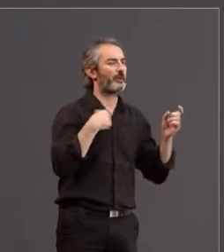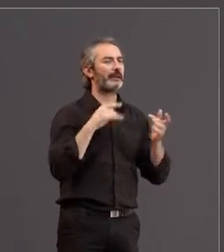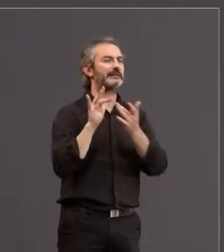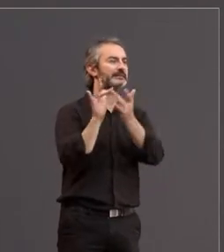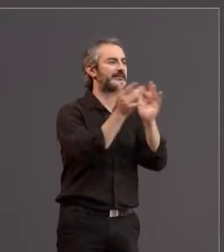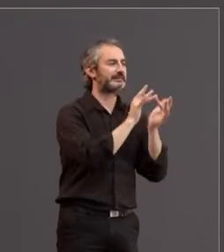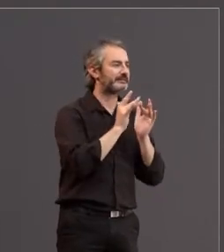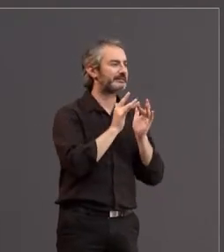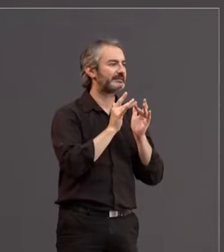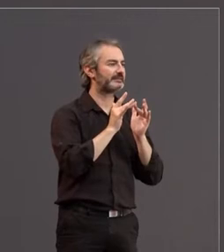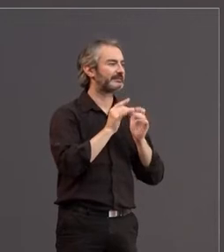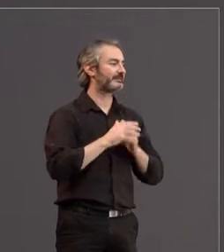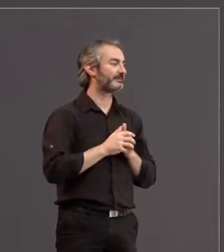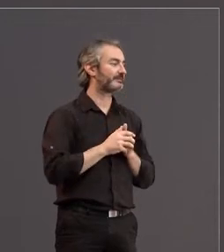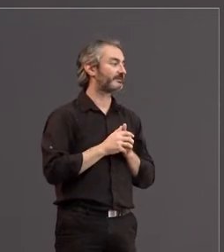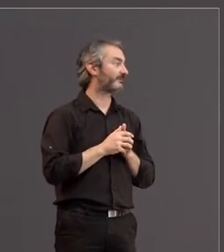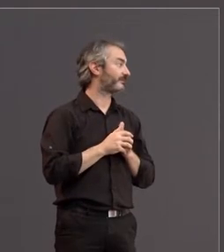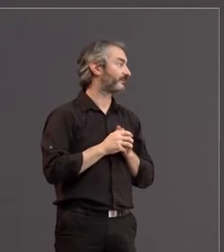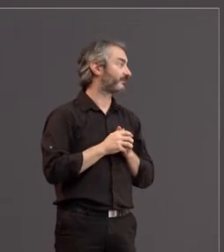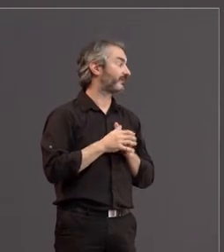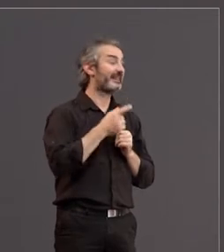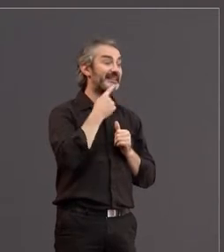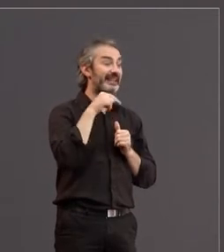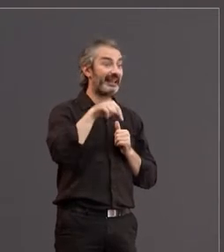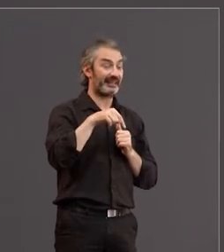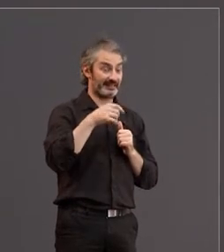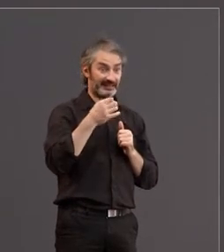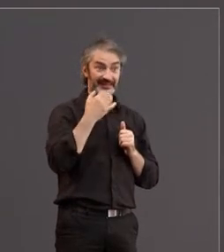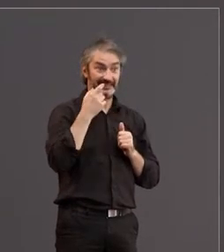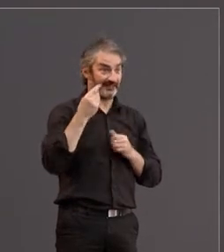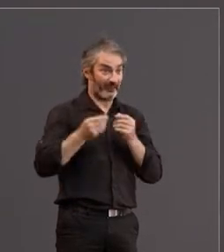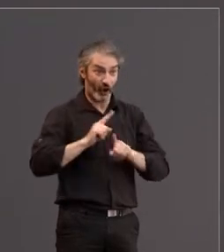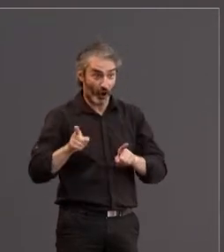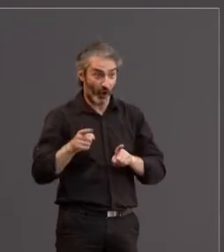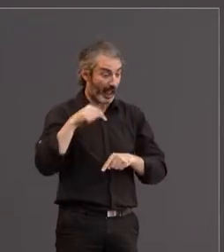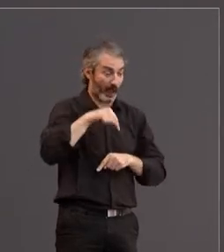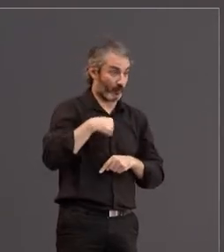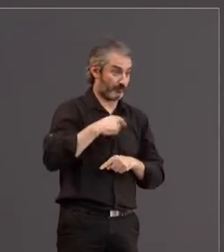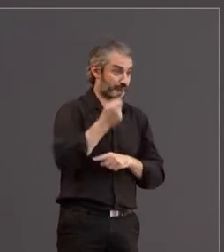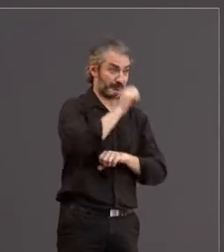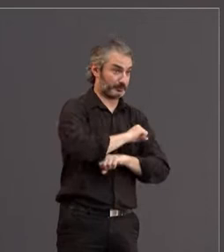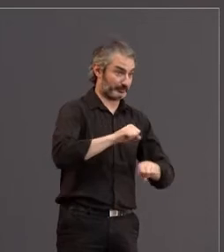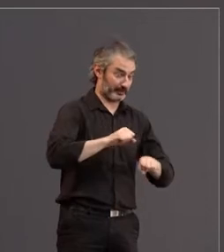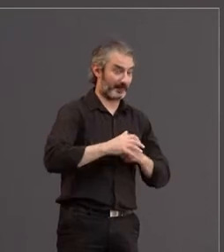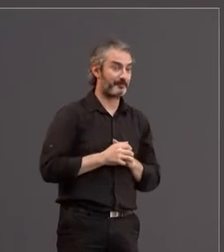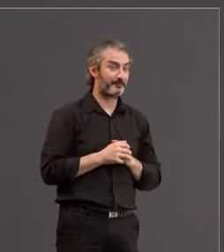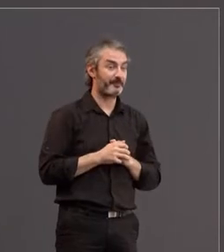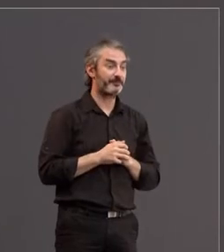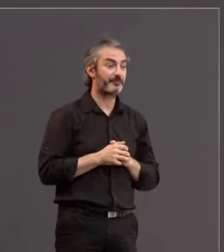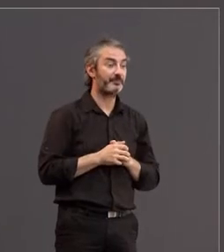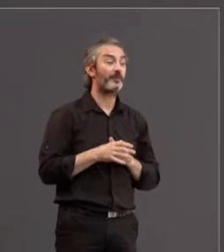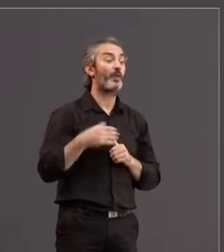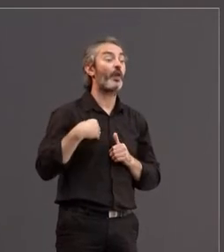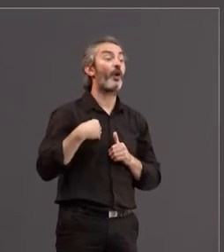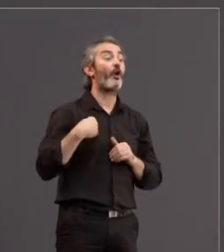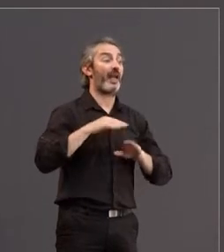per exemple, parlar en públic. No? Suposo que sense això, el que estic fent avui seria impossible, potser. Bé, quan vaig acabar